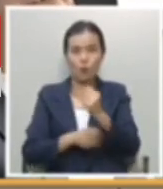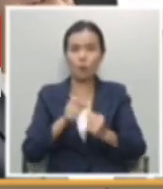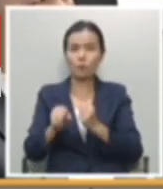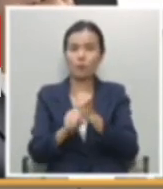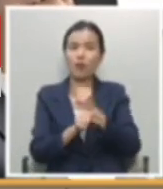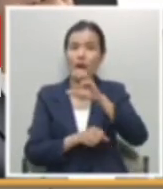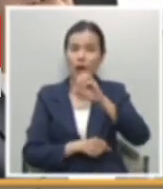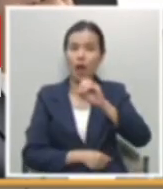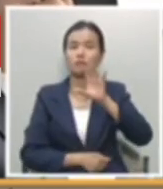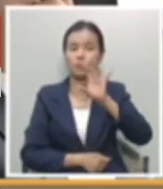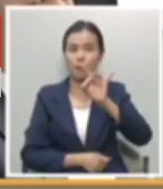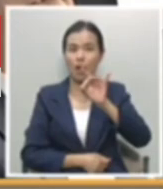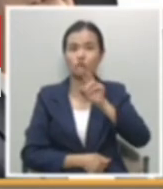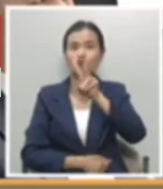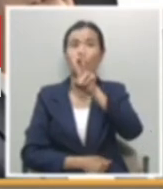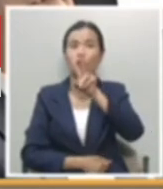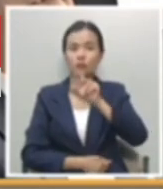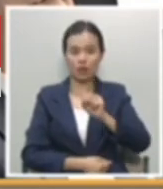58ครับกู้